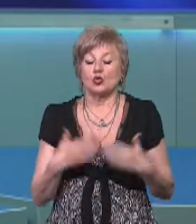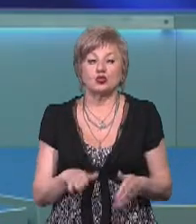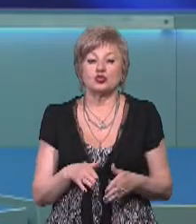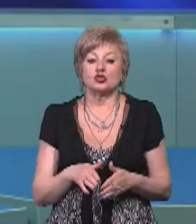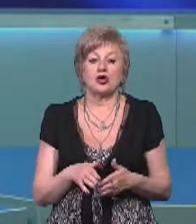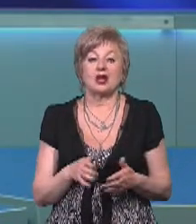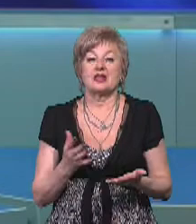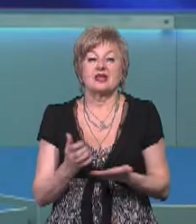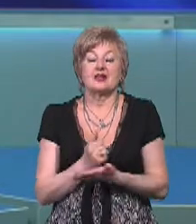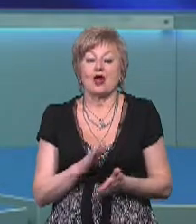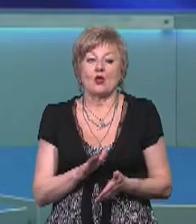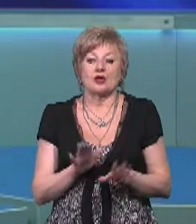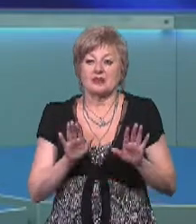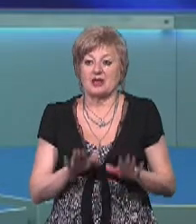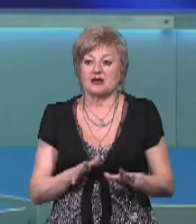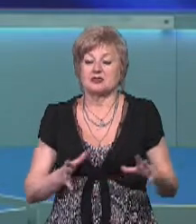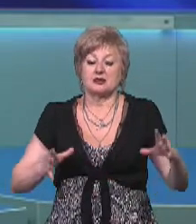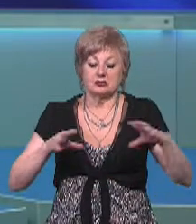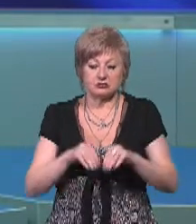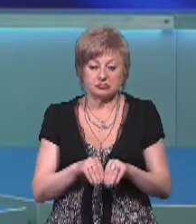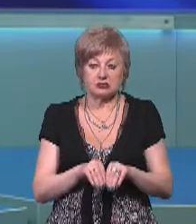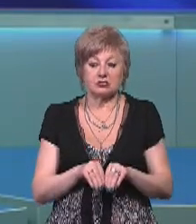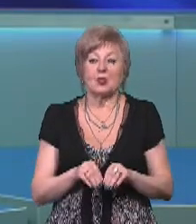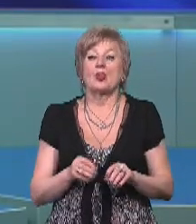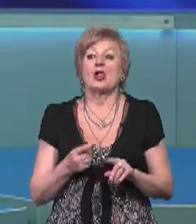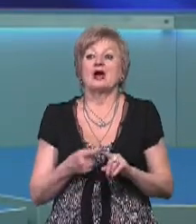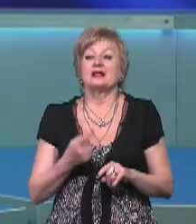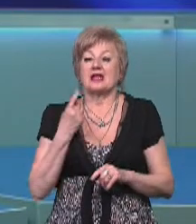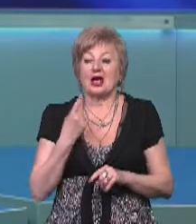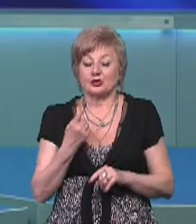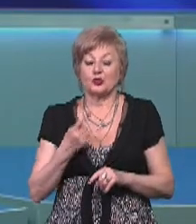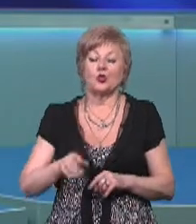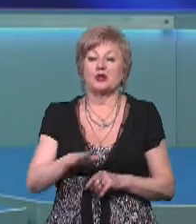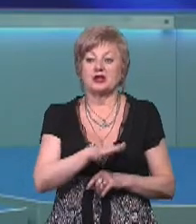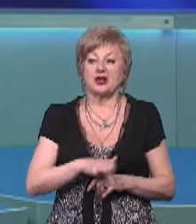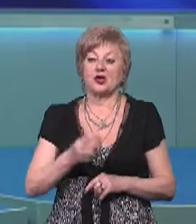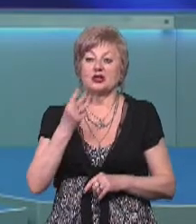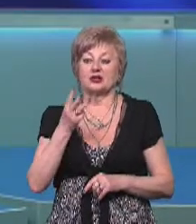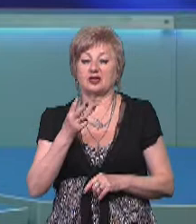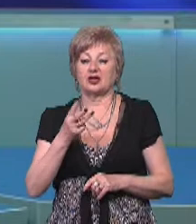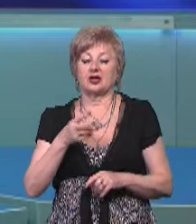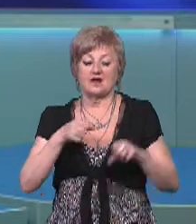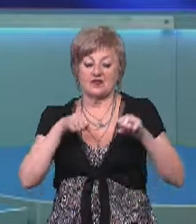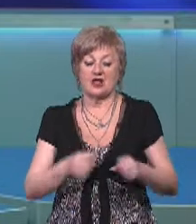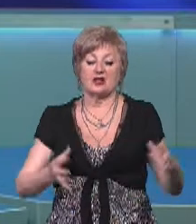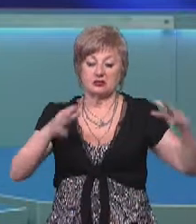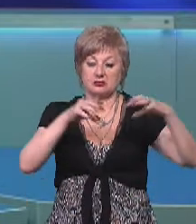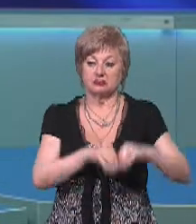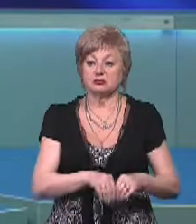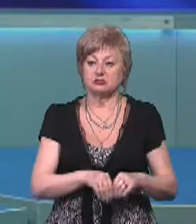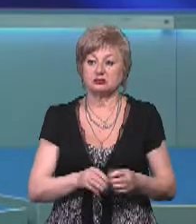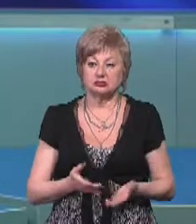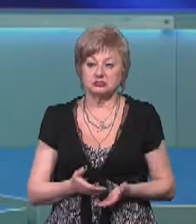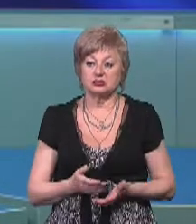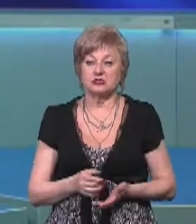місця разом у даних районах. Тобто на одну територію три органи влади, фактично все, майже